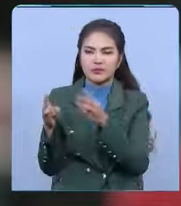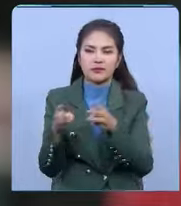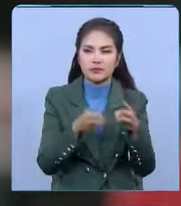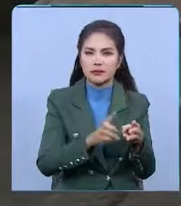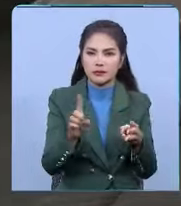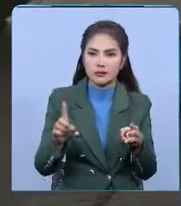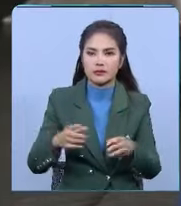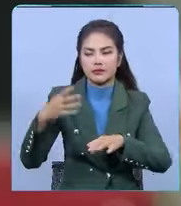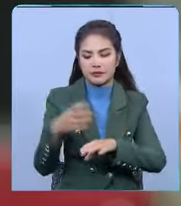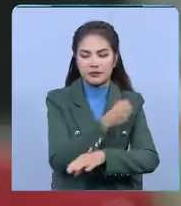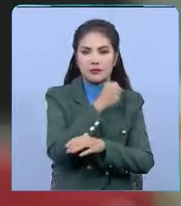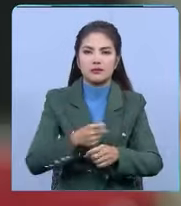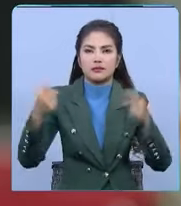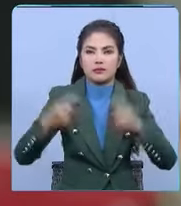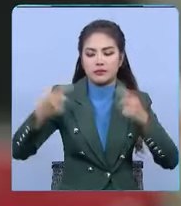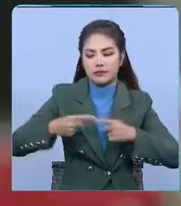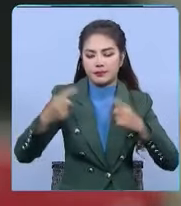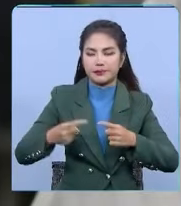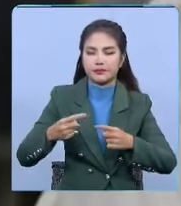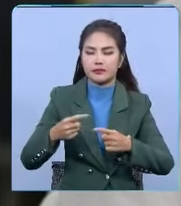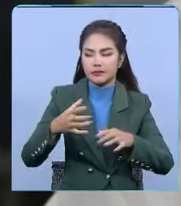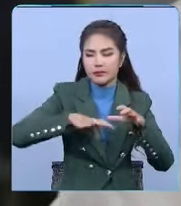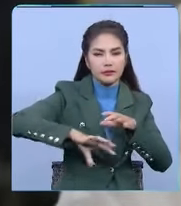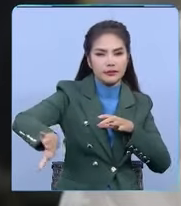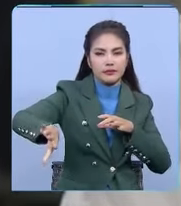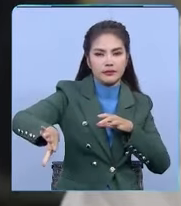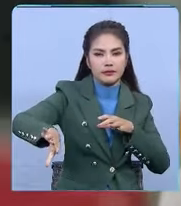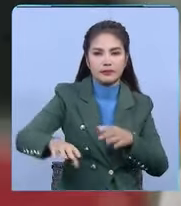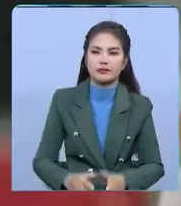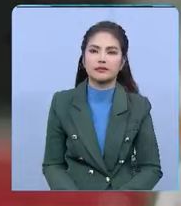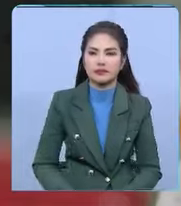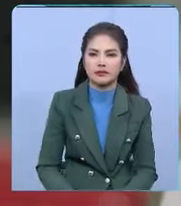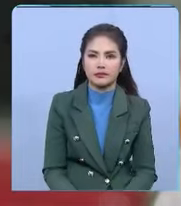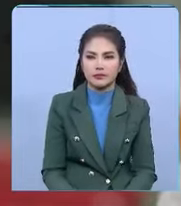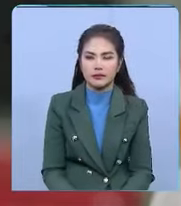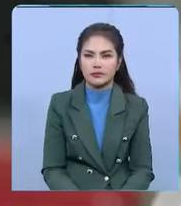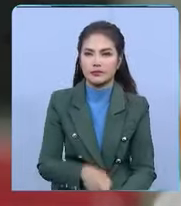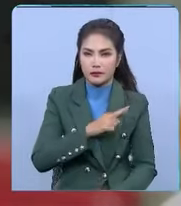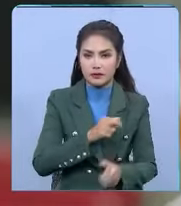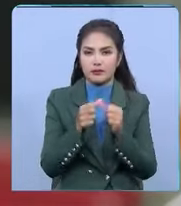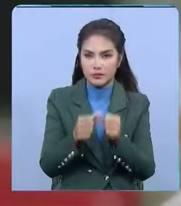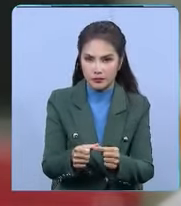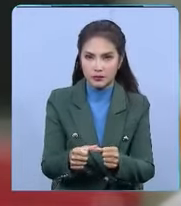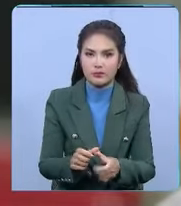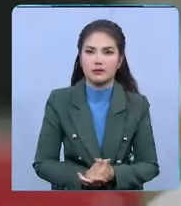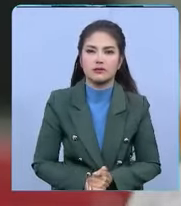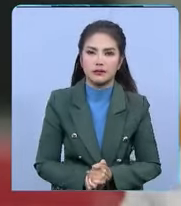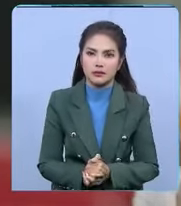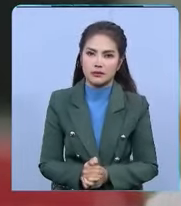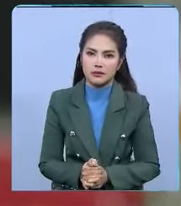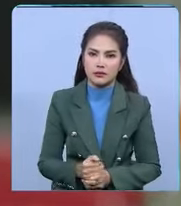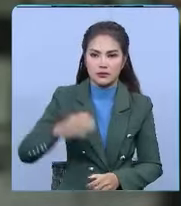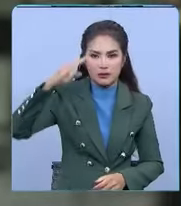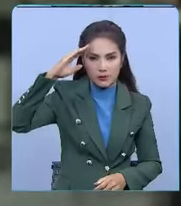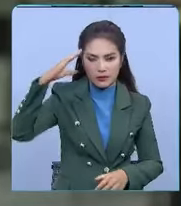องความขัดแย้งทางการเมืองไม่อย่าเอามานอกสภาถ้าผมยังอยู่อย่างนี้ก็ยืนยันว่าคงจะไม่มีปฏิวัติรัฐประหารแน่น